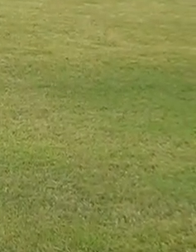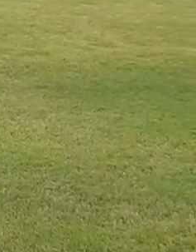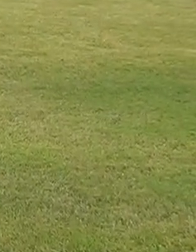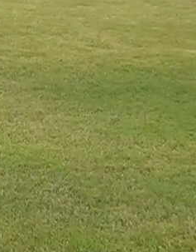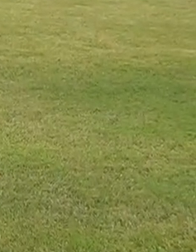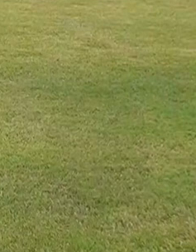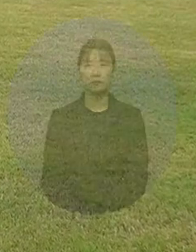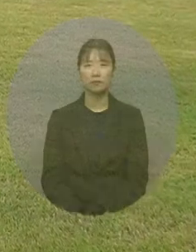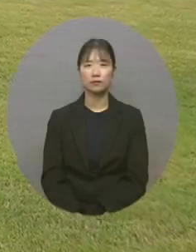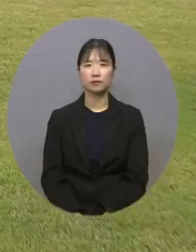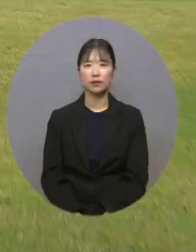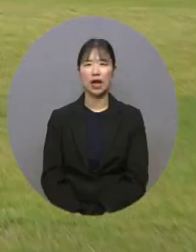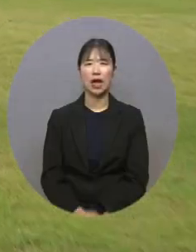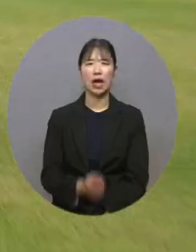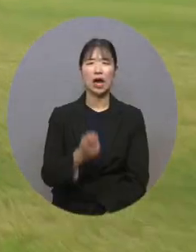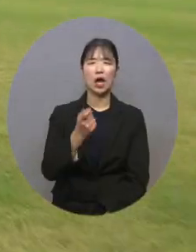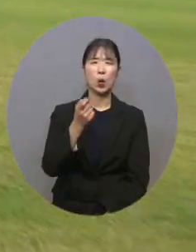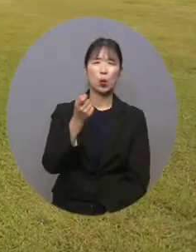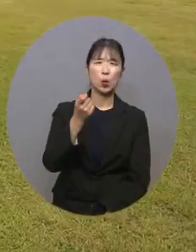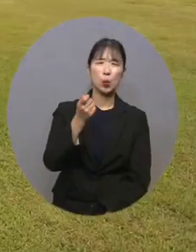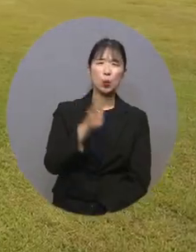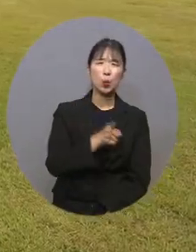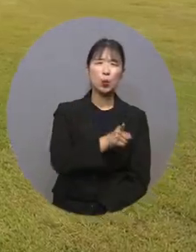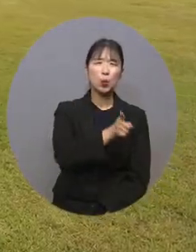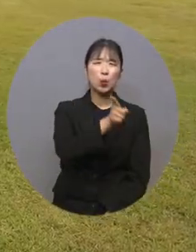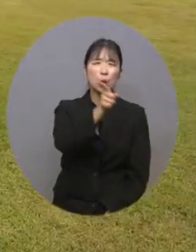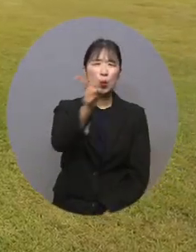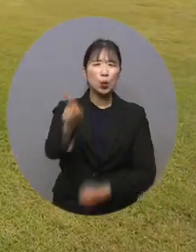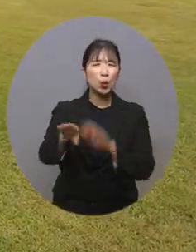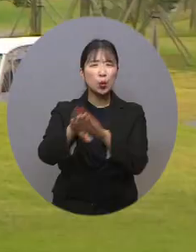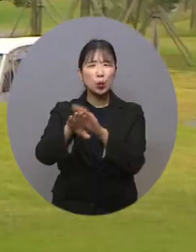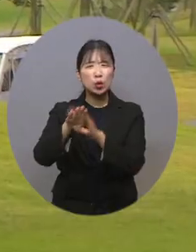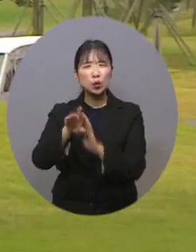아, 조금 오른쪽인 것 같은데?